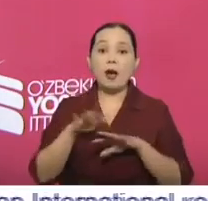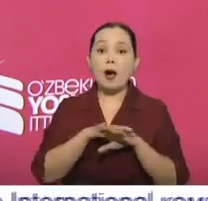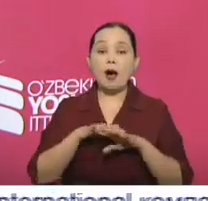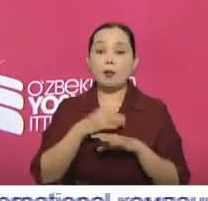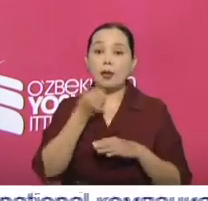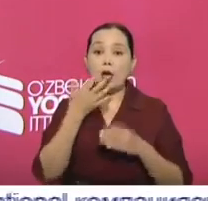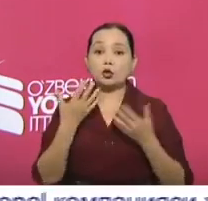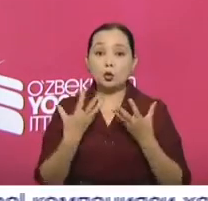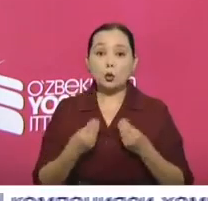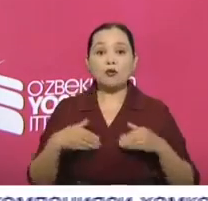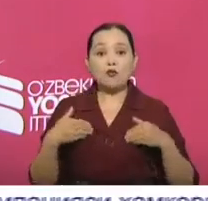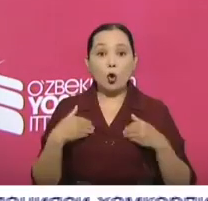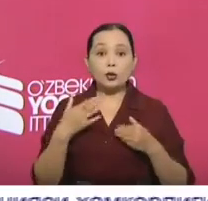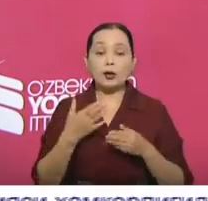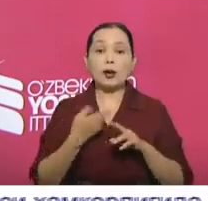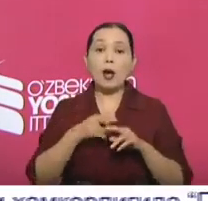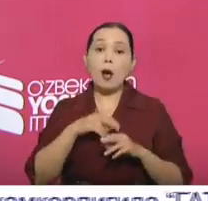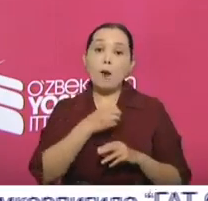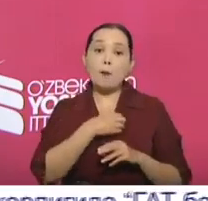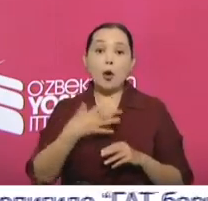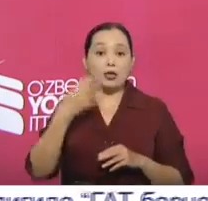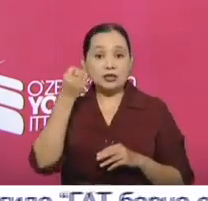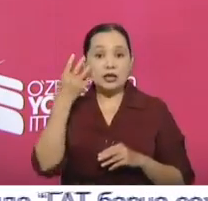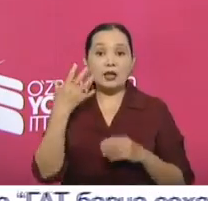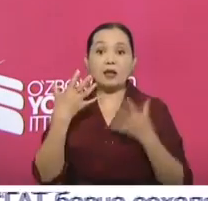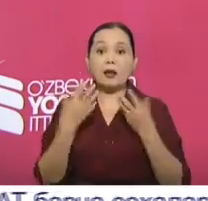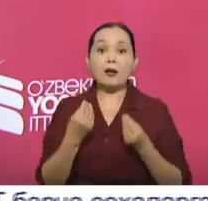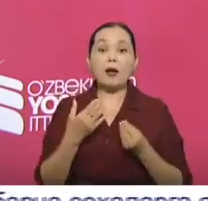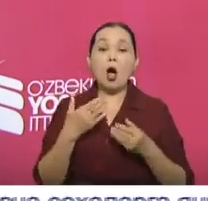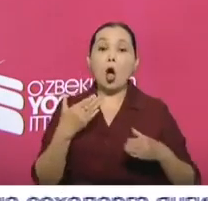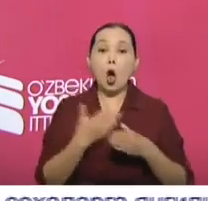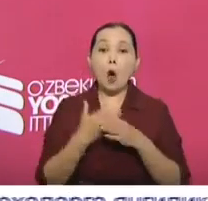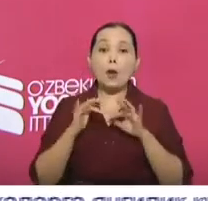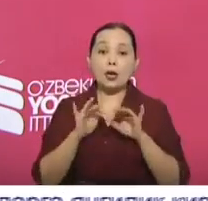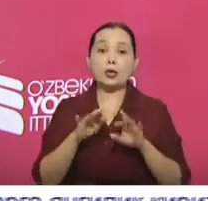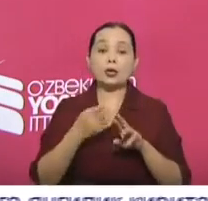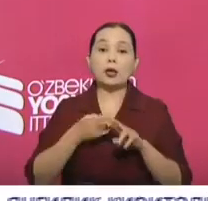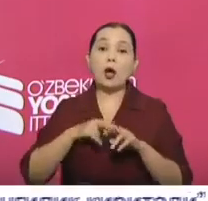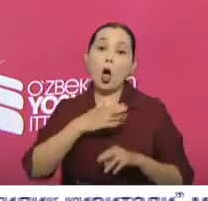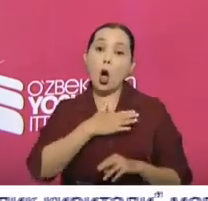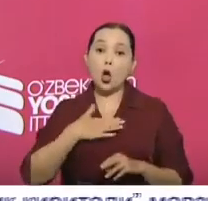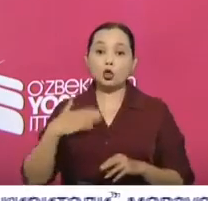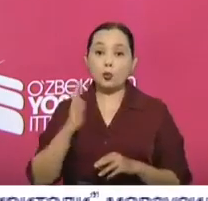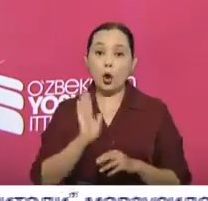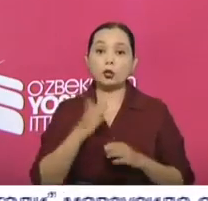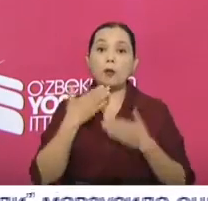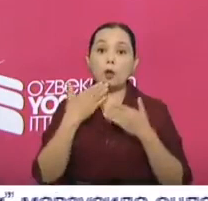kunida foydalanib, xalqning pulidan boyigan san'at ahli bugungi kunda xomiylik qilishdan qochmoqda degan murojaat kelib